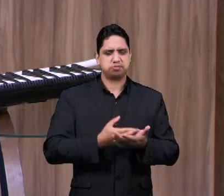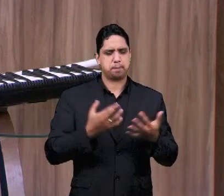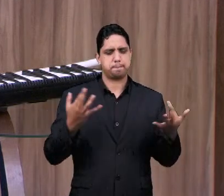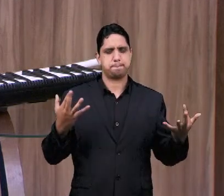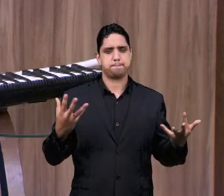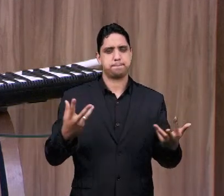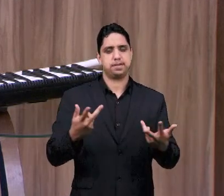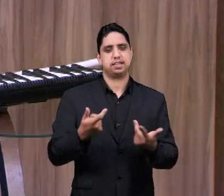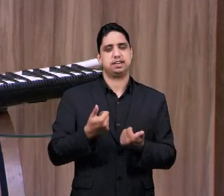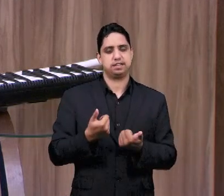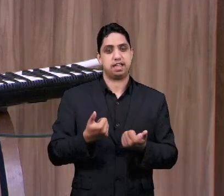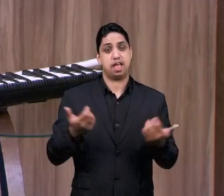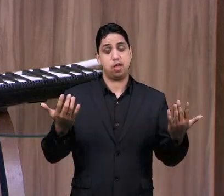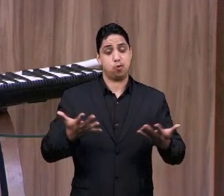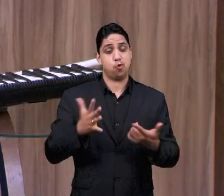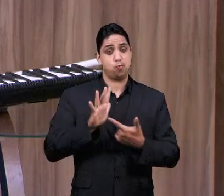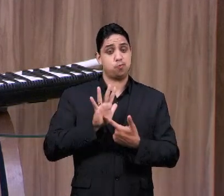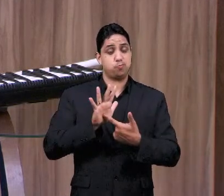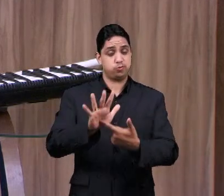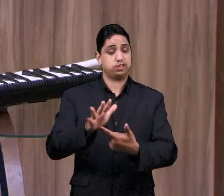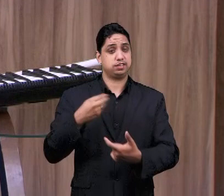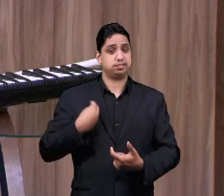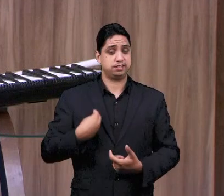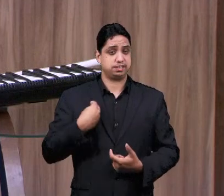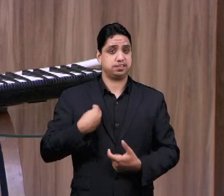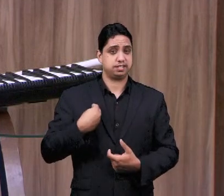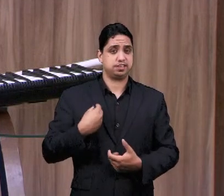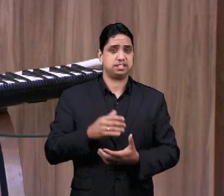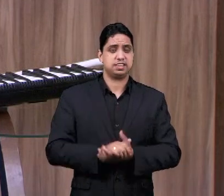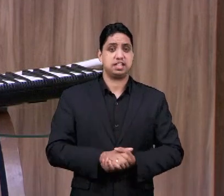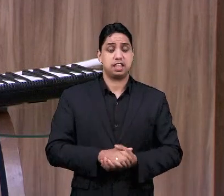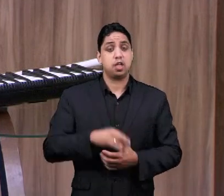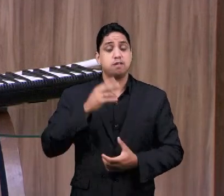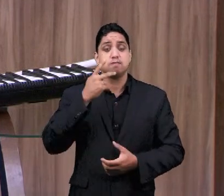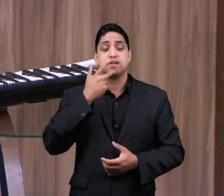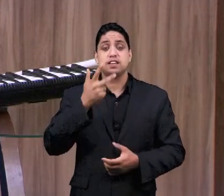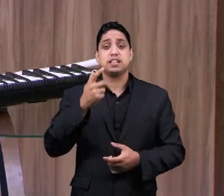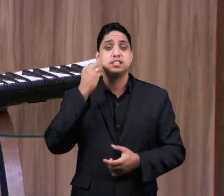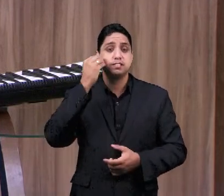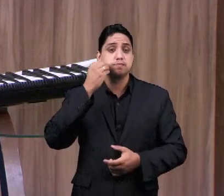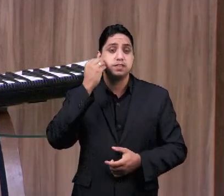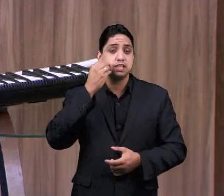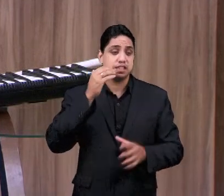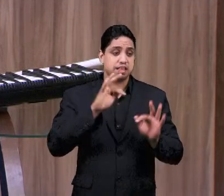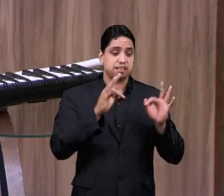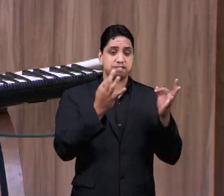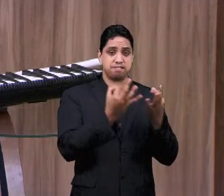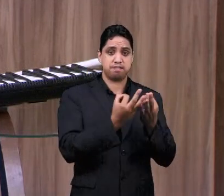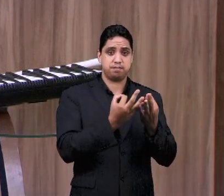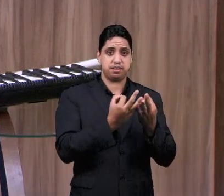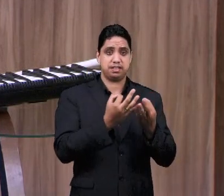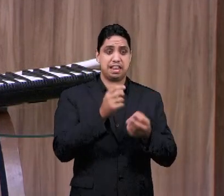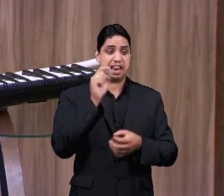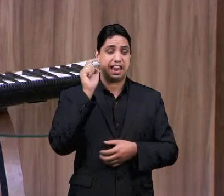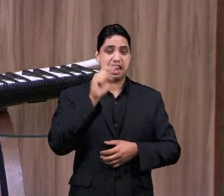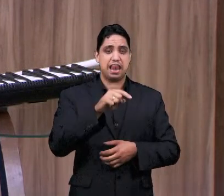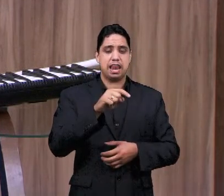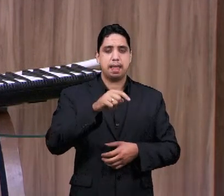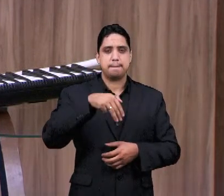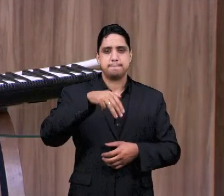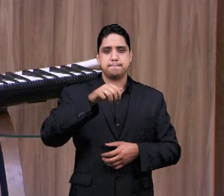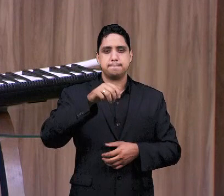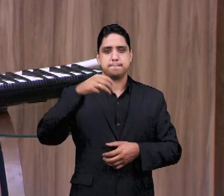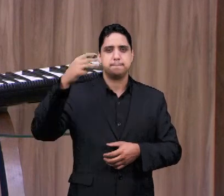allons commencer les participations d'aujourd'hui en comptant l'expérience vécue avec la famille de São Luís do